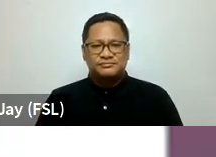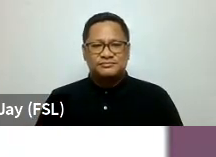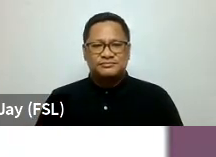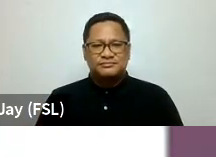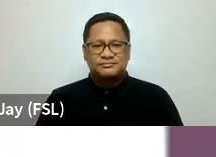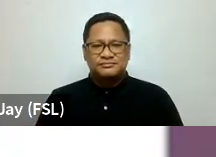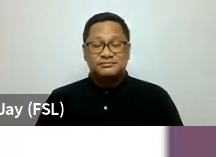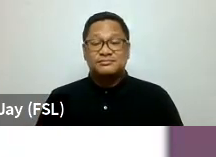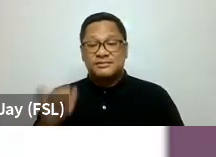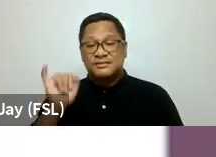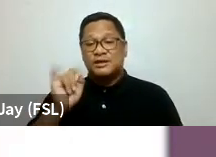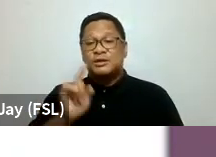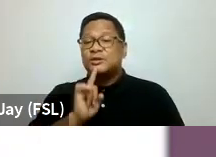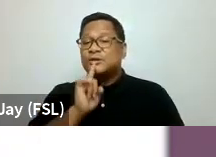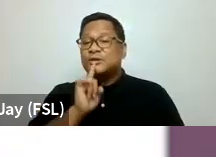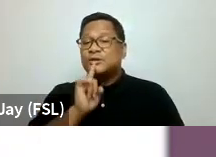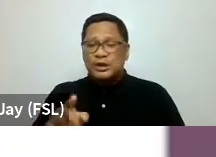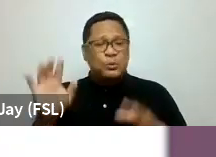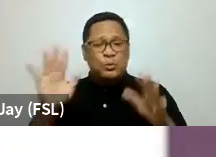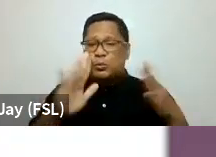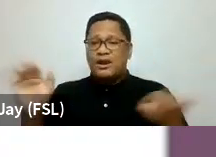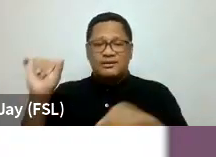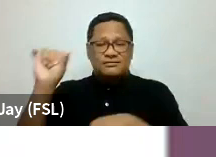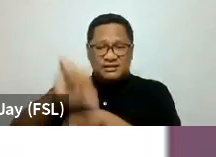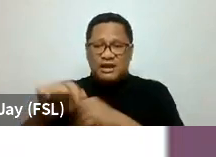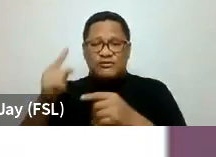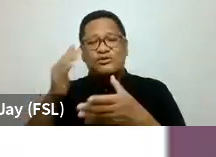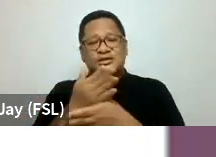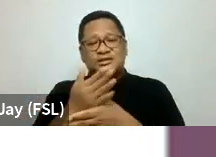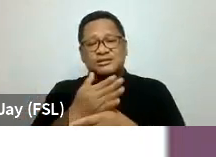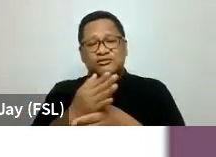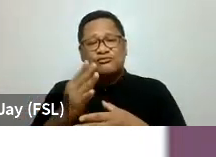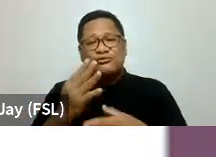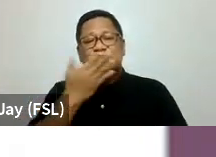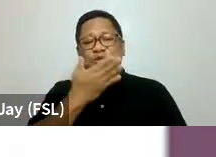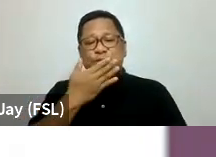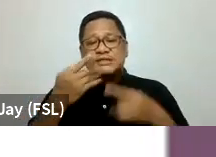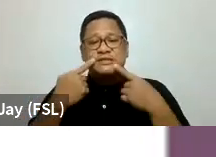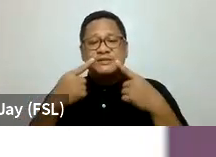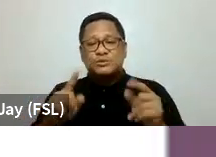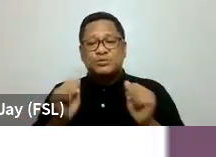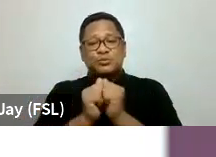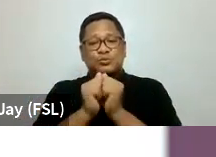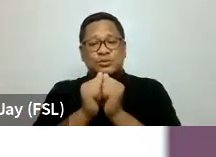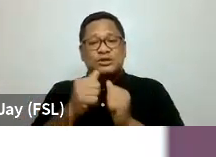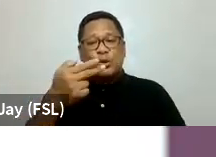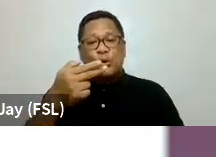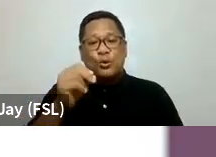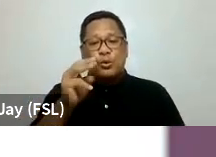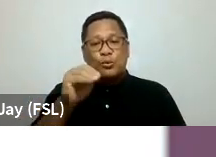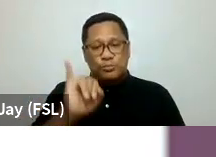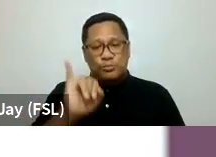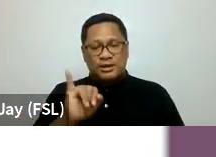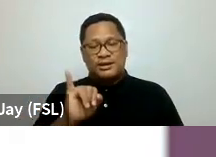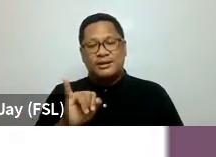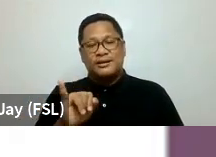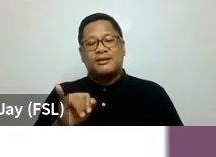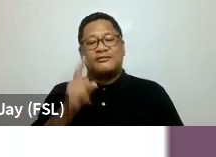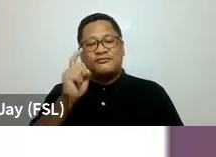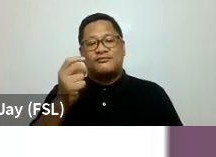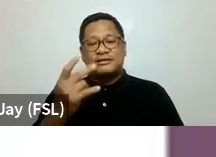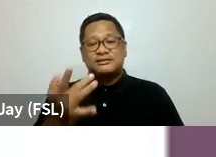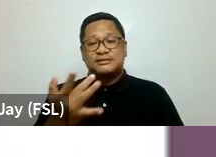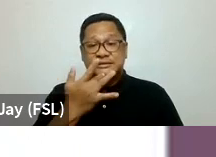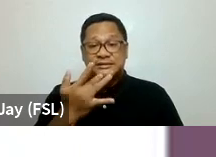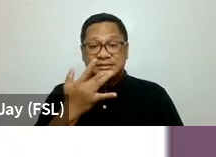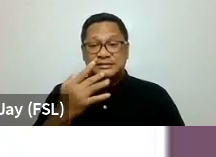naman! Talagang wala nang mas tatalo pa sa pagsasalo sa pagis ng tagumpay. Kasama ang Homie Instant Pancit Canton. Teka, ano bang